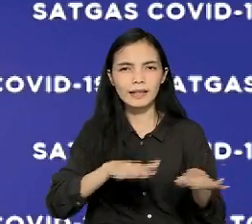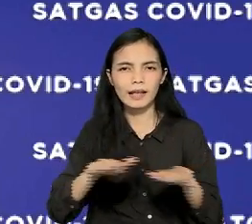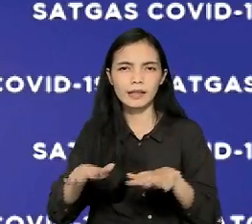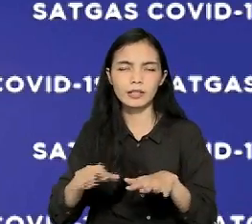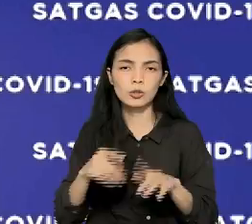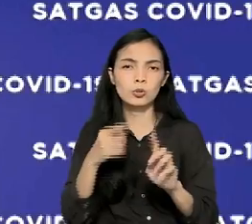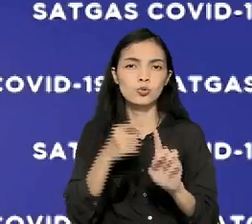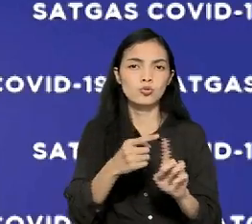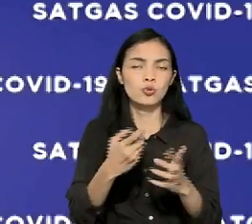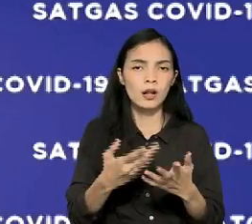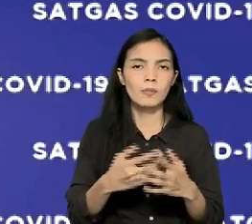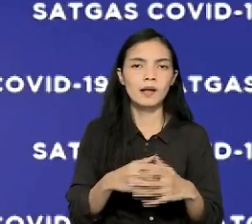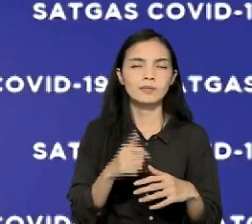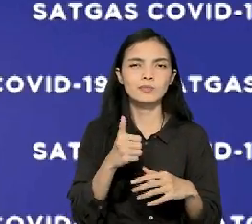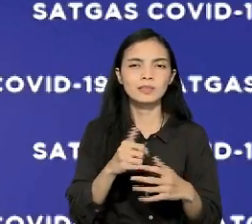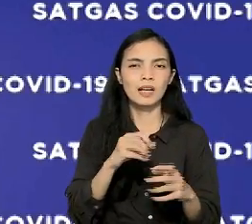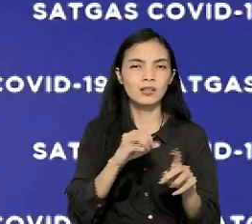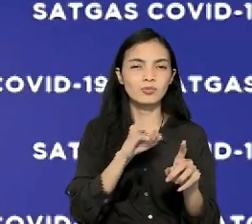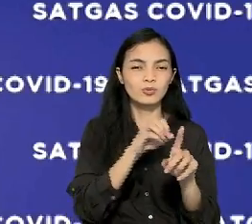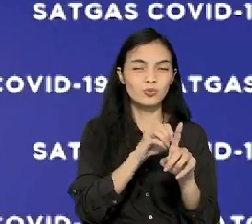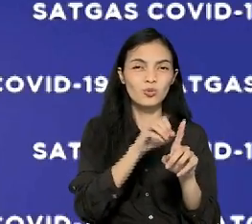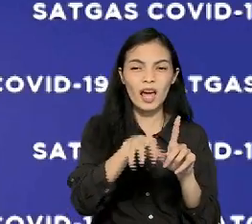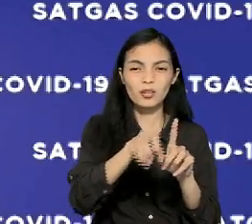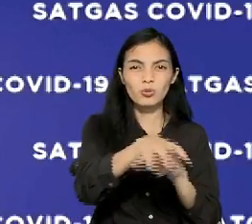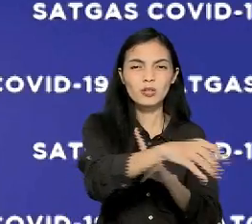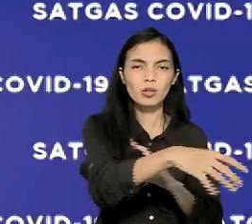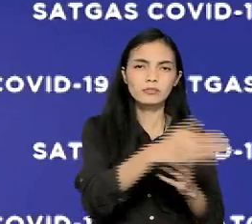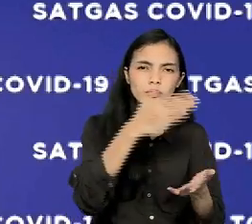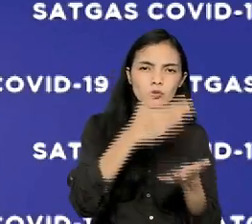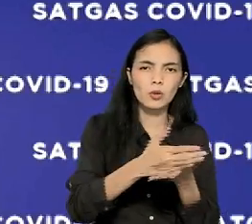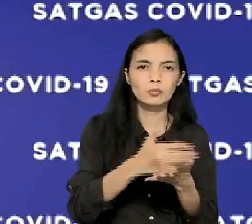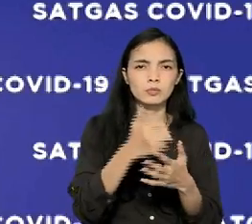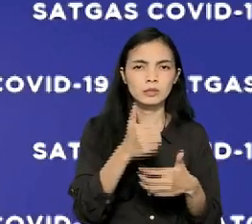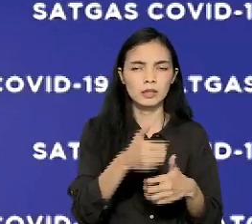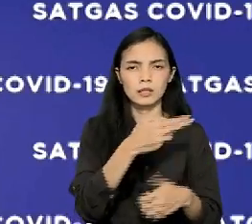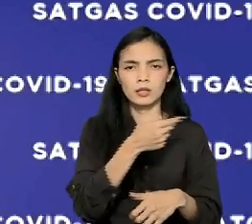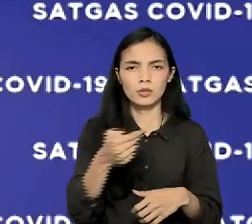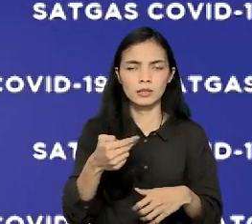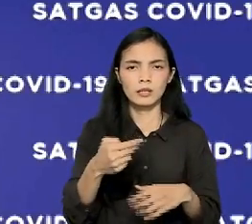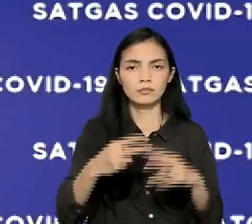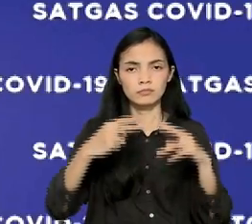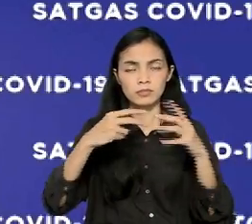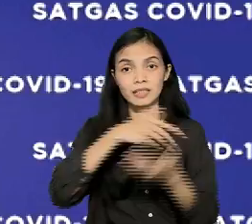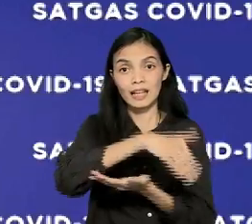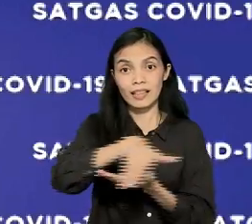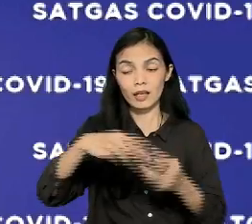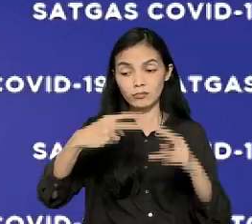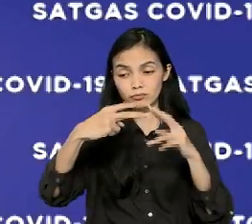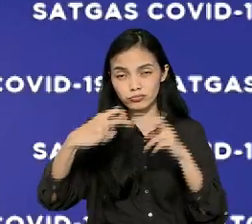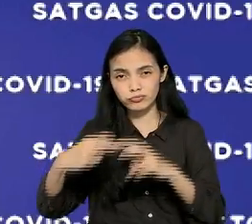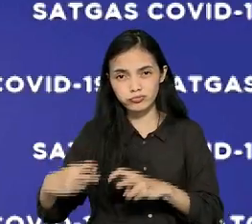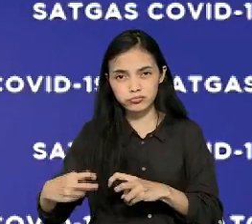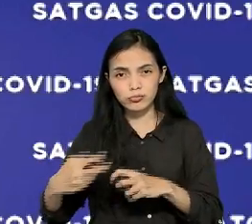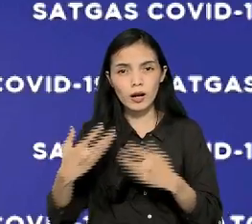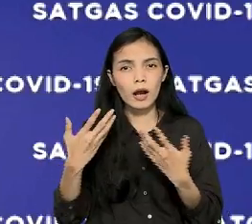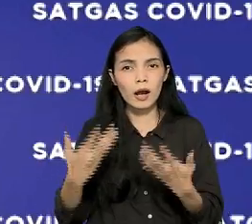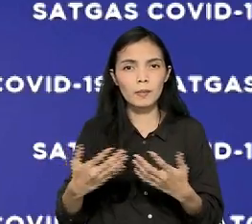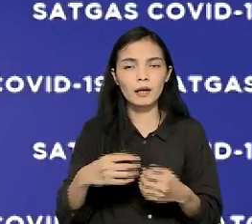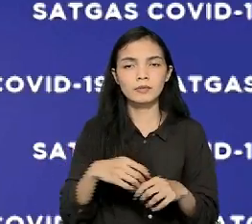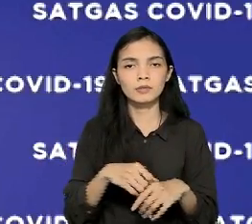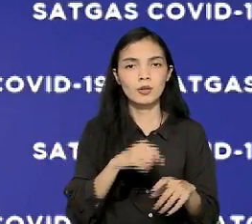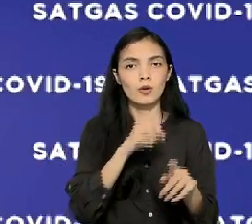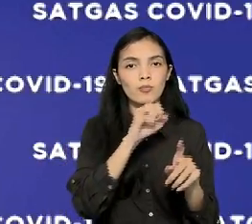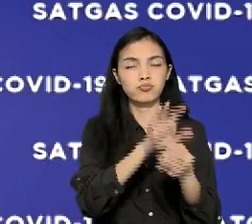varian ini dapat ditekan seminimal mungkin di Indonesia. Hasil telaah data yang menunjukkan mayoritas